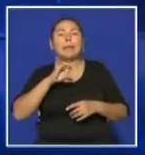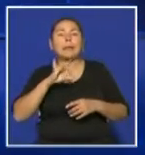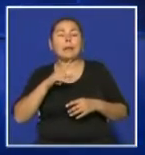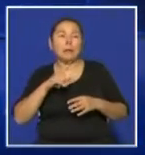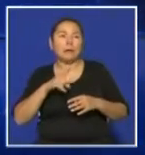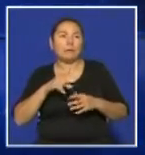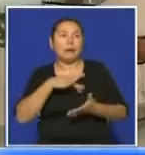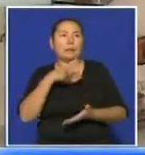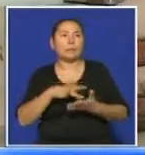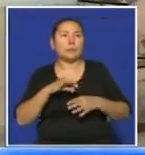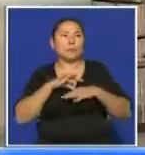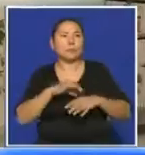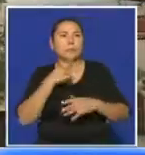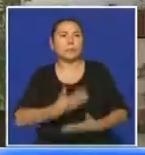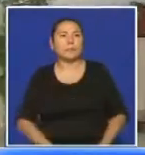өткен.